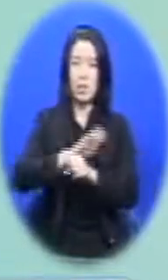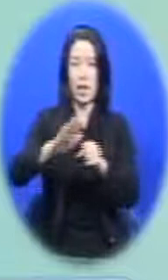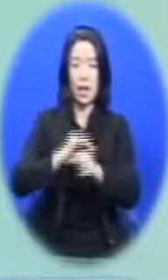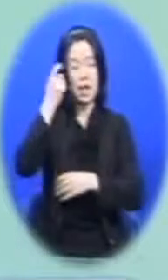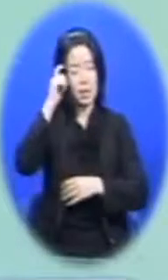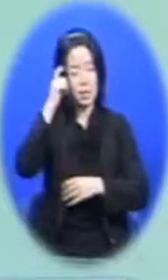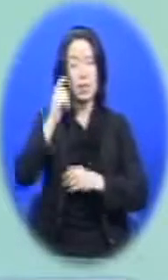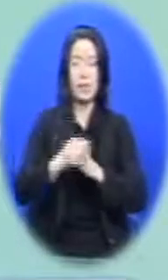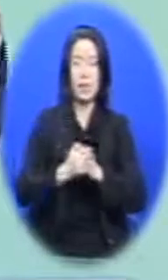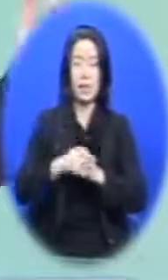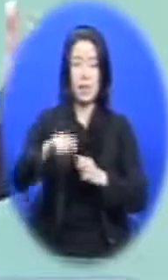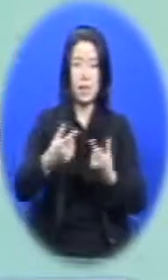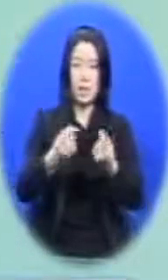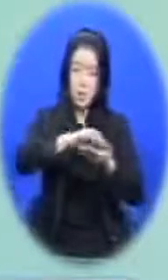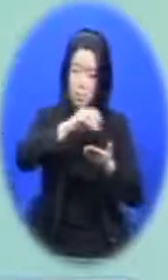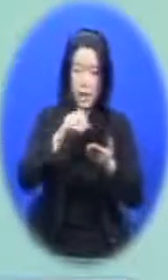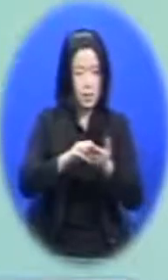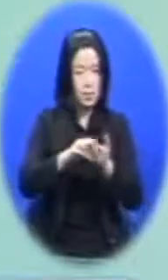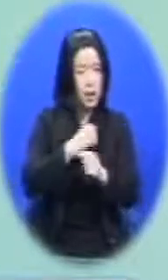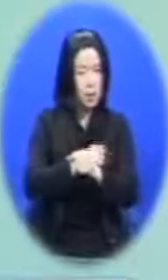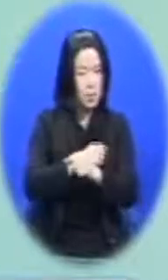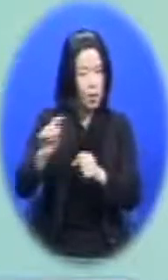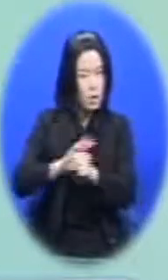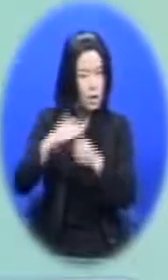사랑하시겠지. 이만큼 하면 사랑하실까.